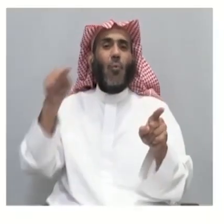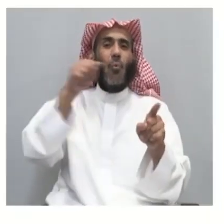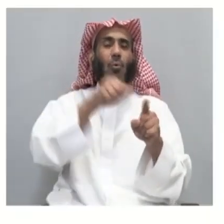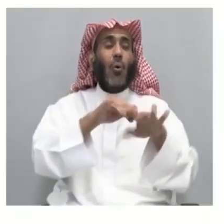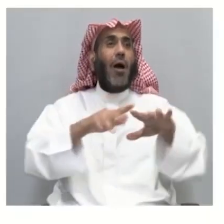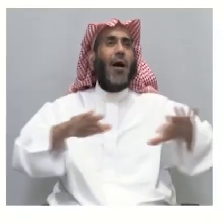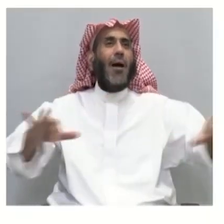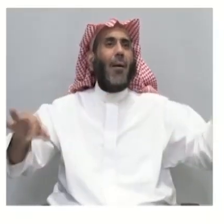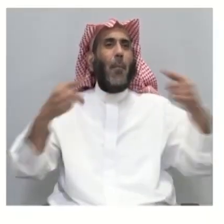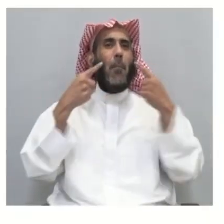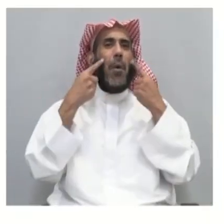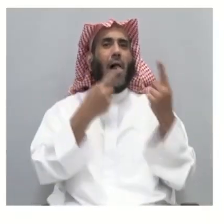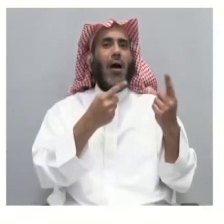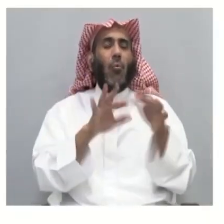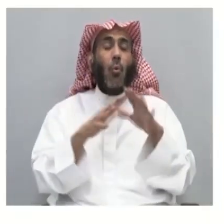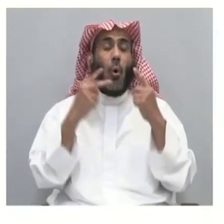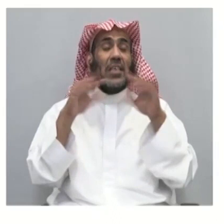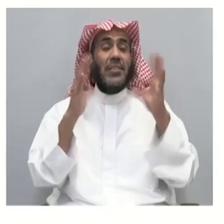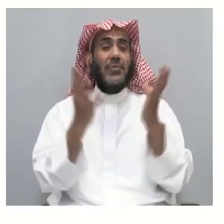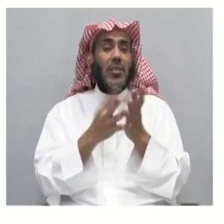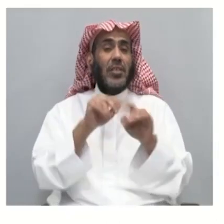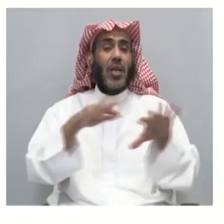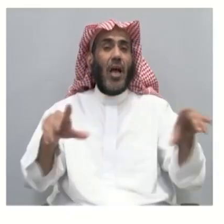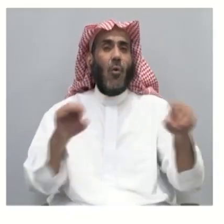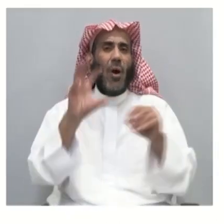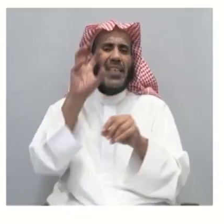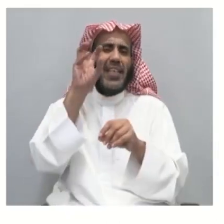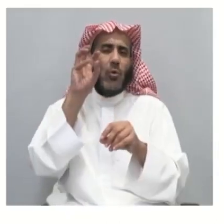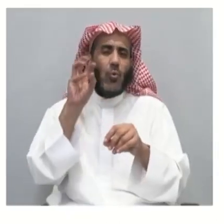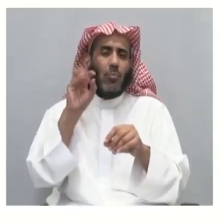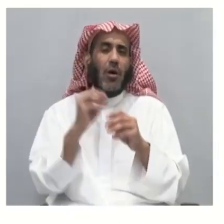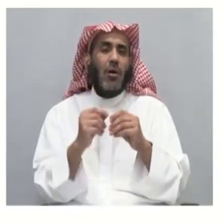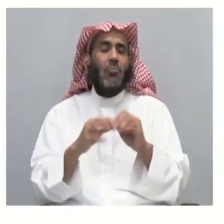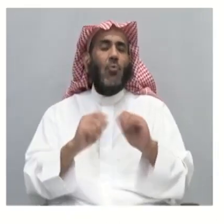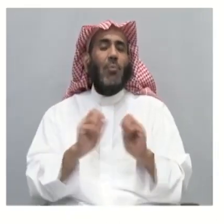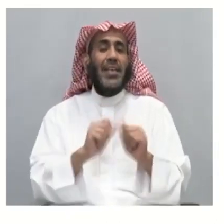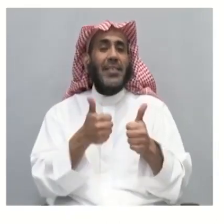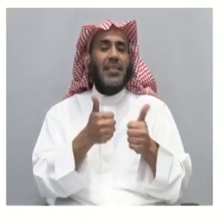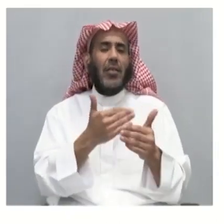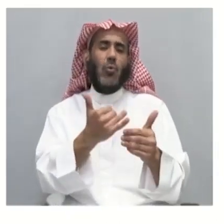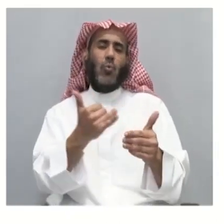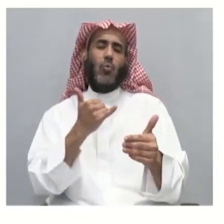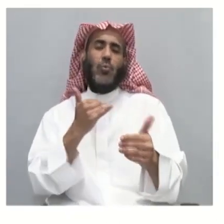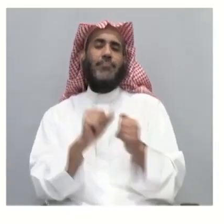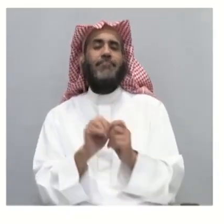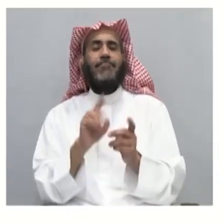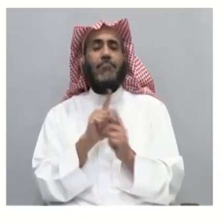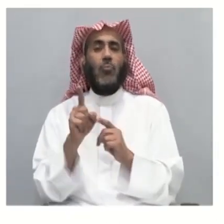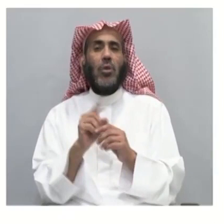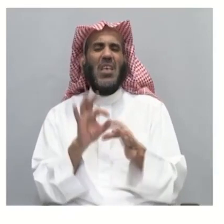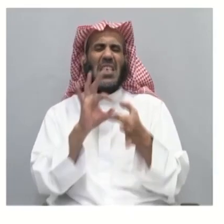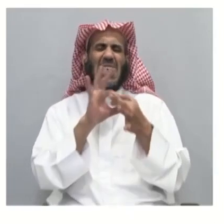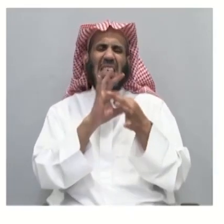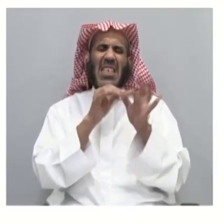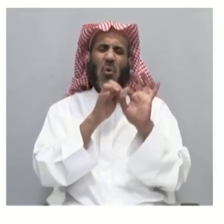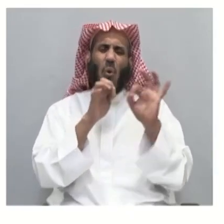الشاطئ ثم وصف مشهد الشاطئ وقت الغروب ثم الاستعداد للرجوع بعد ذلك تاتينا العقده